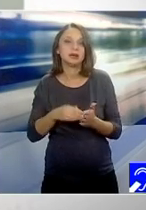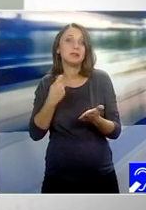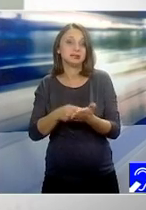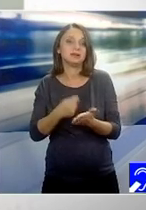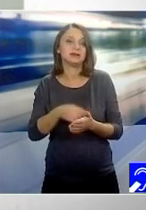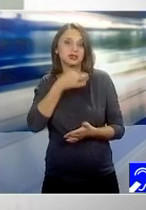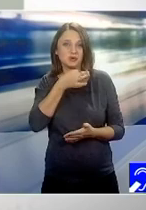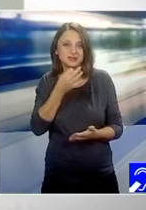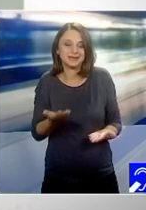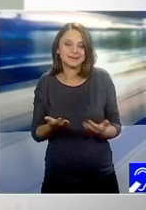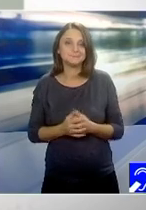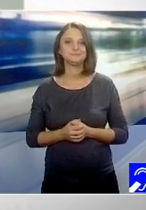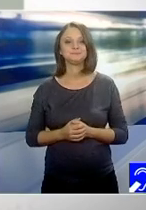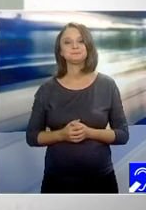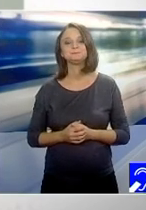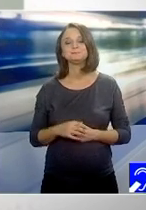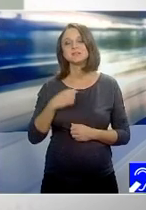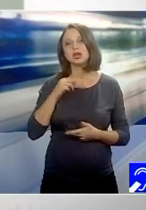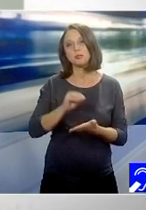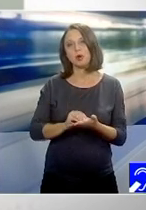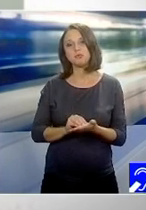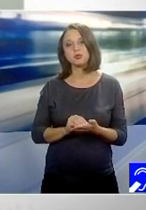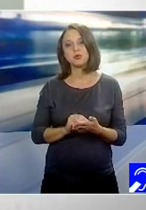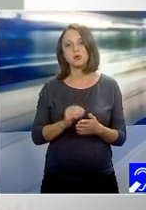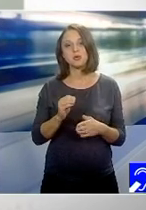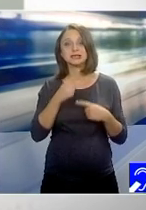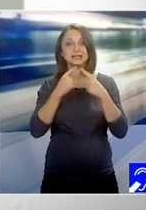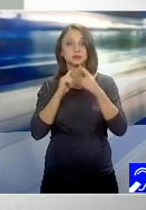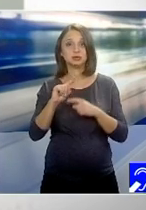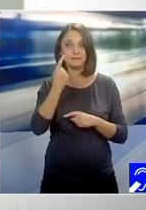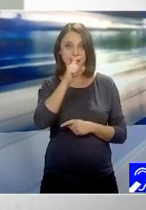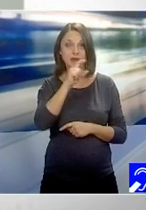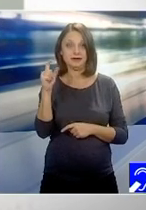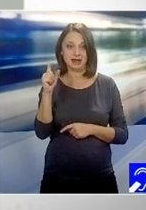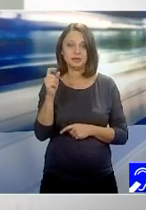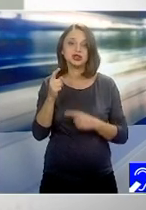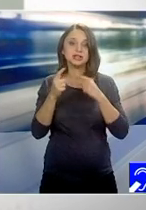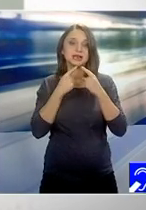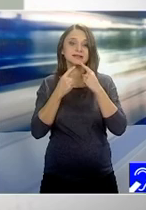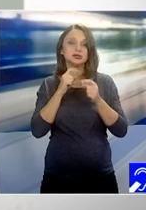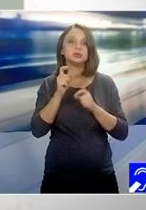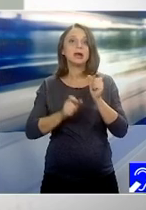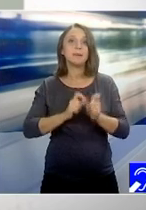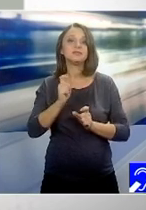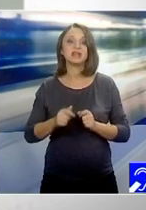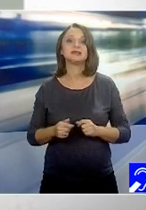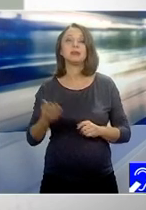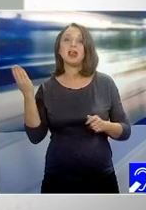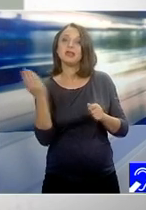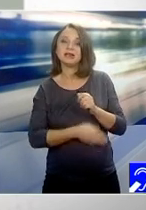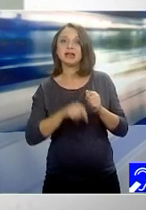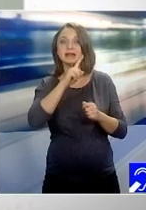aici avem o mare problemă. Ei, îți propun să trecem la primul subiect și să vorbim despre tăierile ilegale de